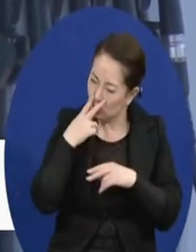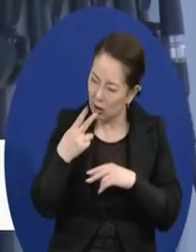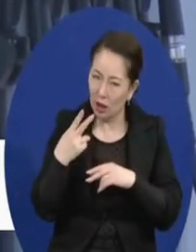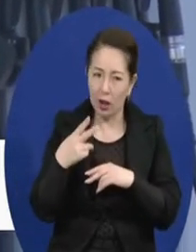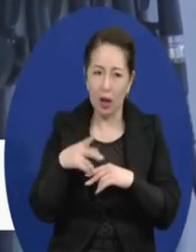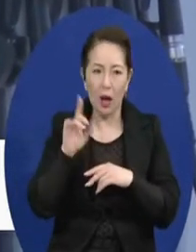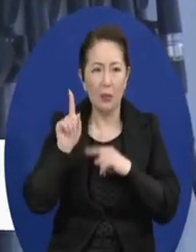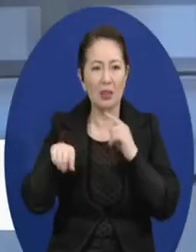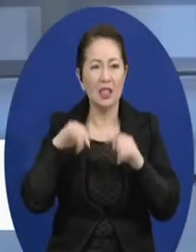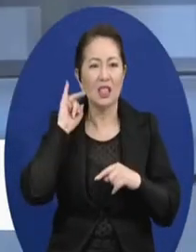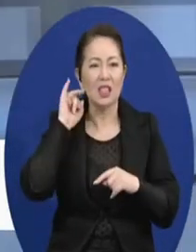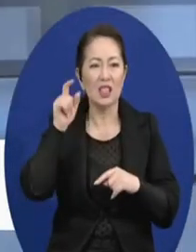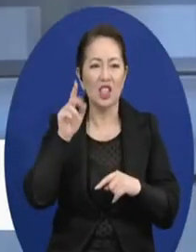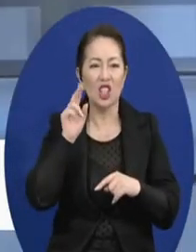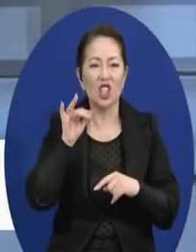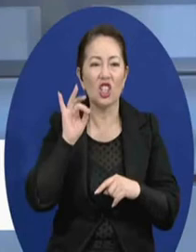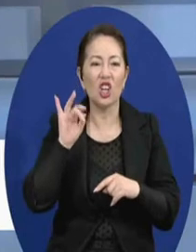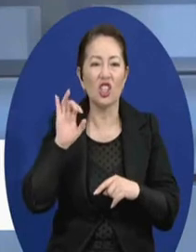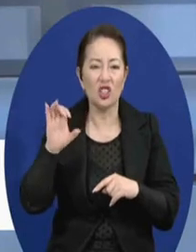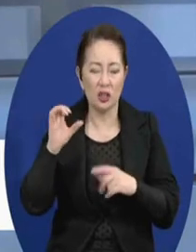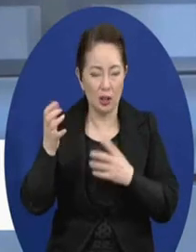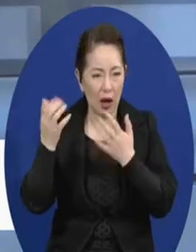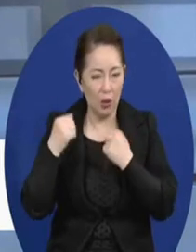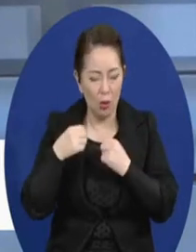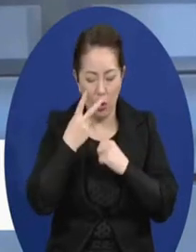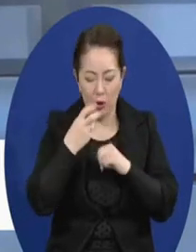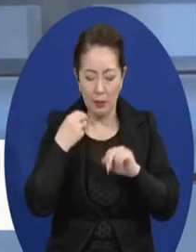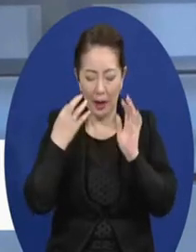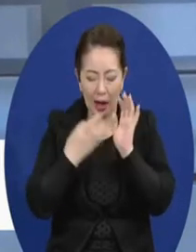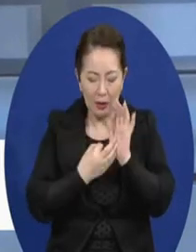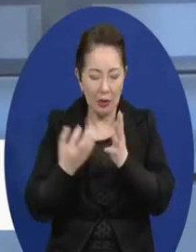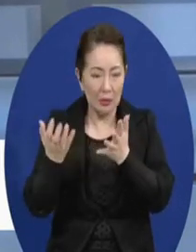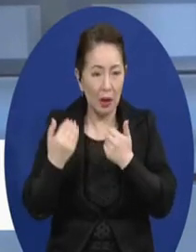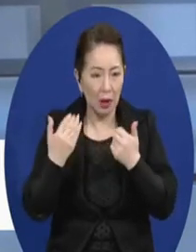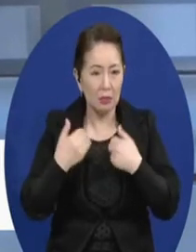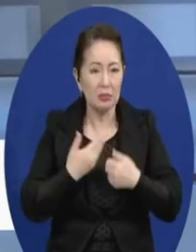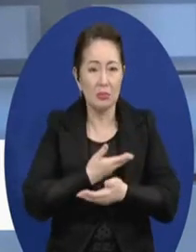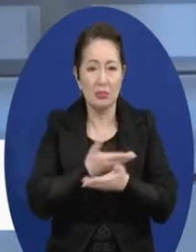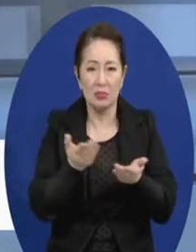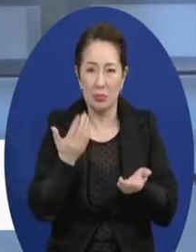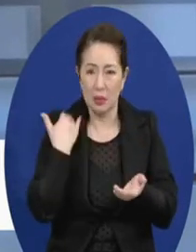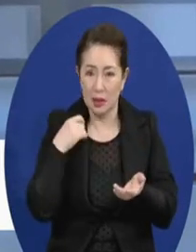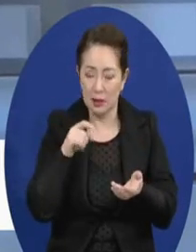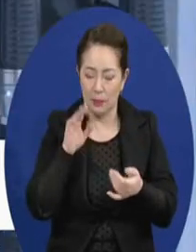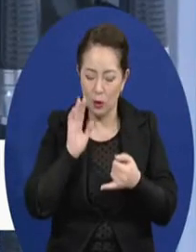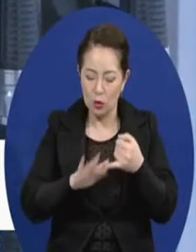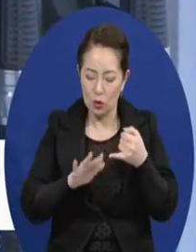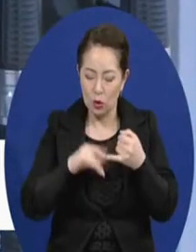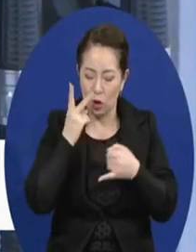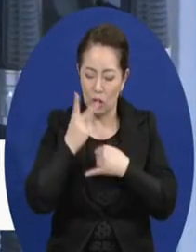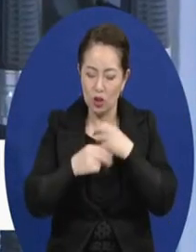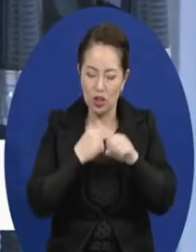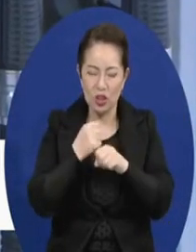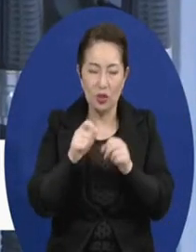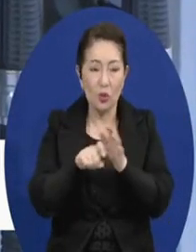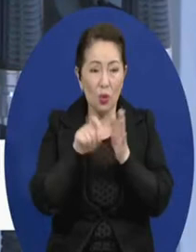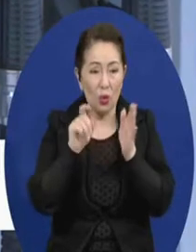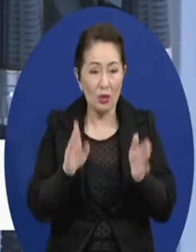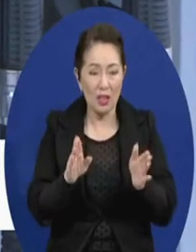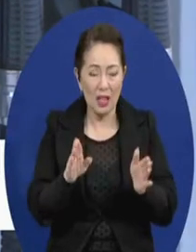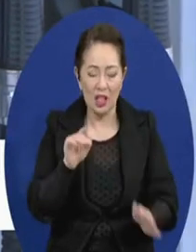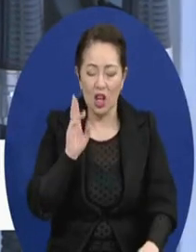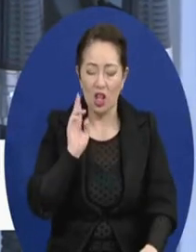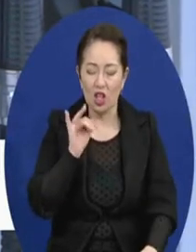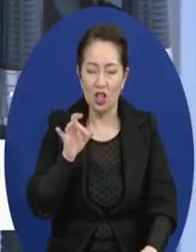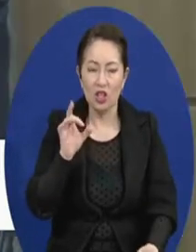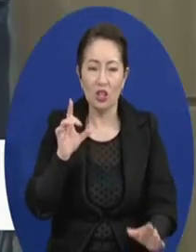харвал хамгийн их керосин манай улсад 2018 онд импортлогдсож байжээ. Сүүлийн 2 жилийн байдлаар керосины